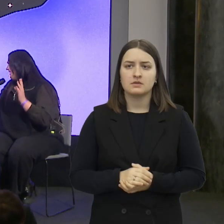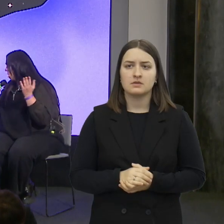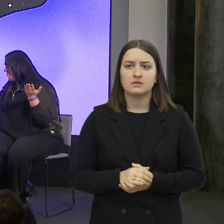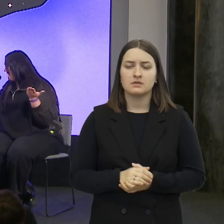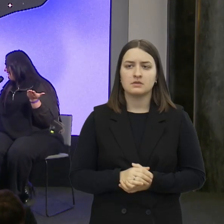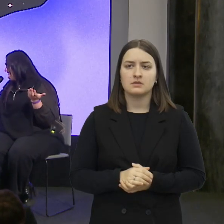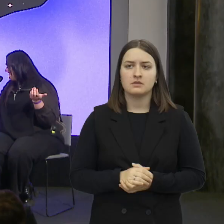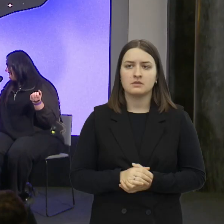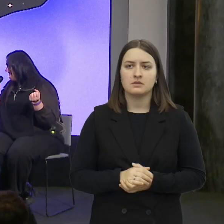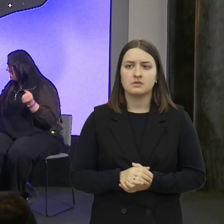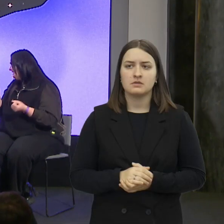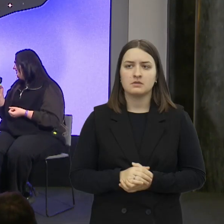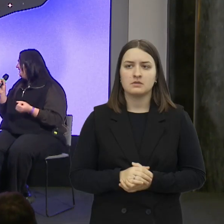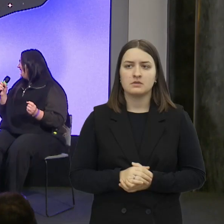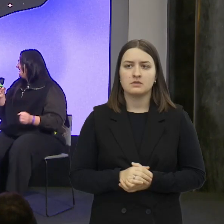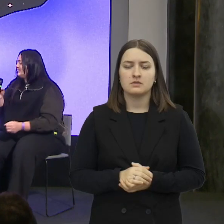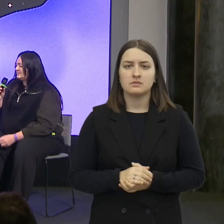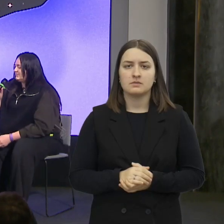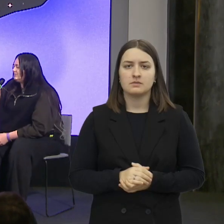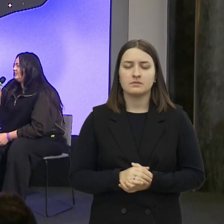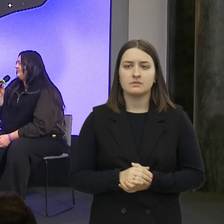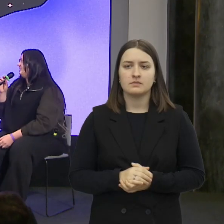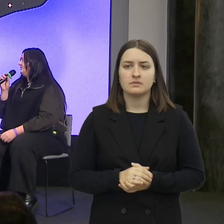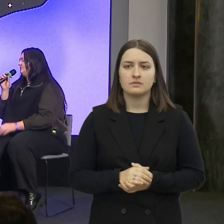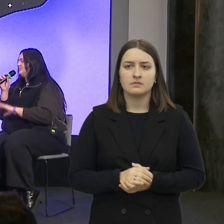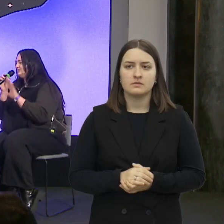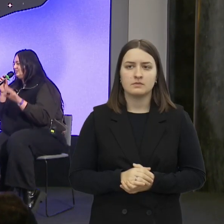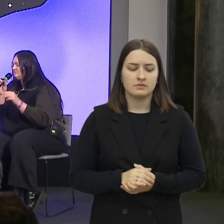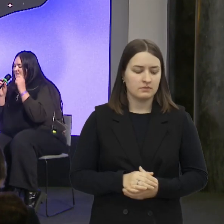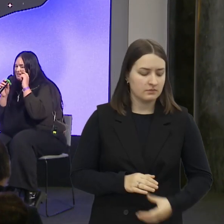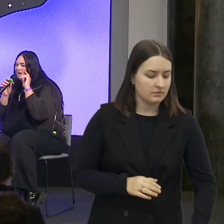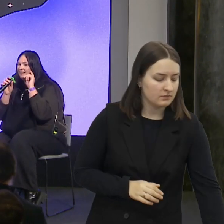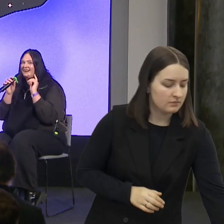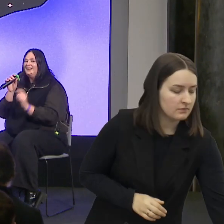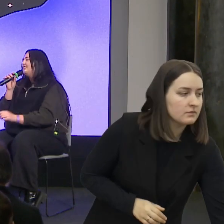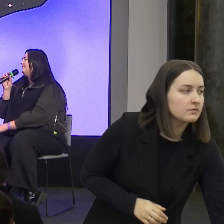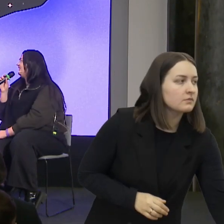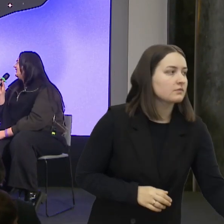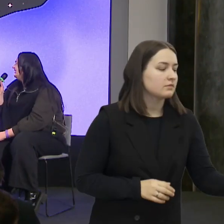maybe I can ask in English. Yeah. So, just to sum it up,